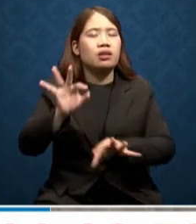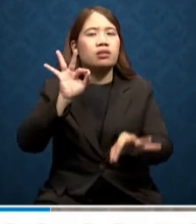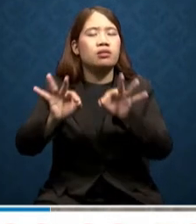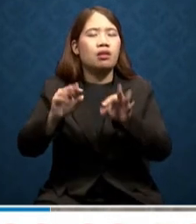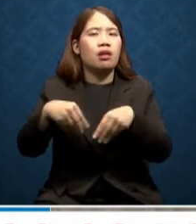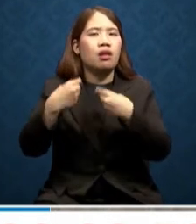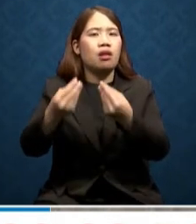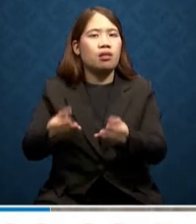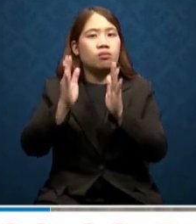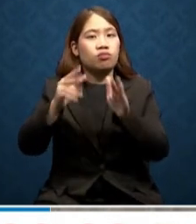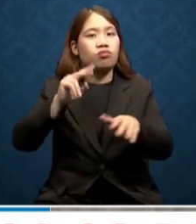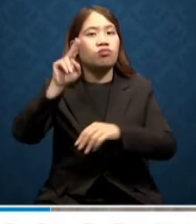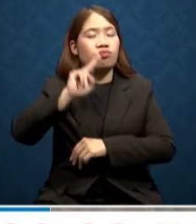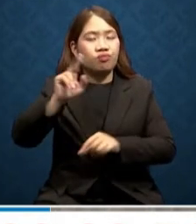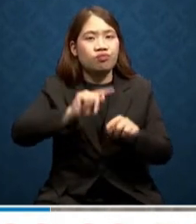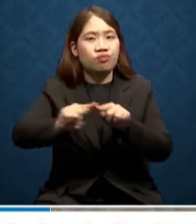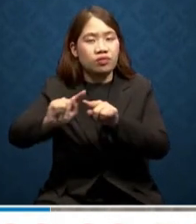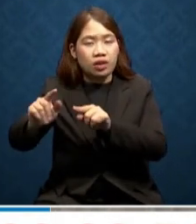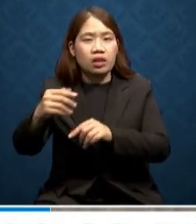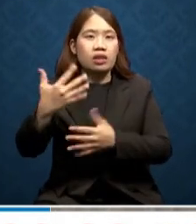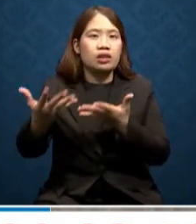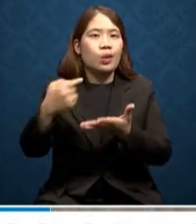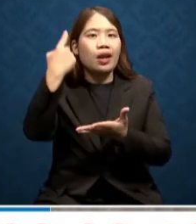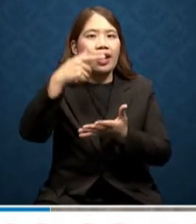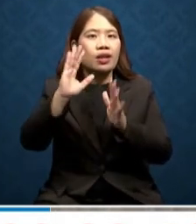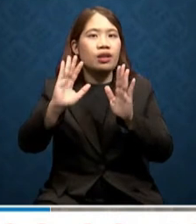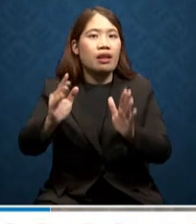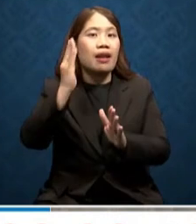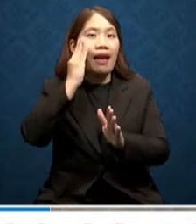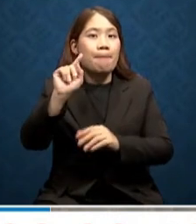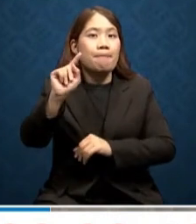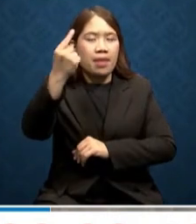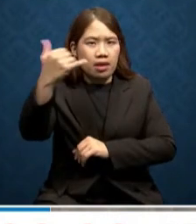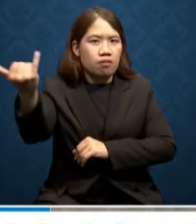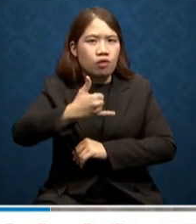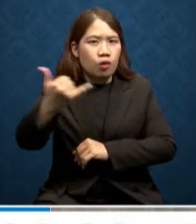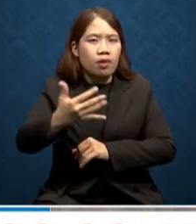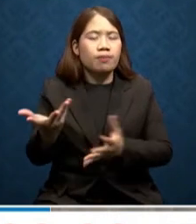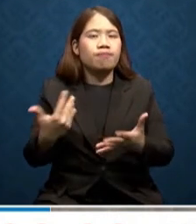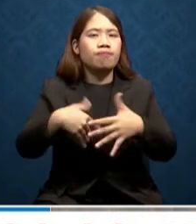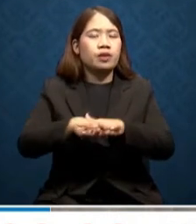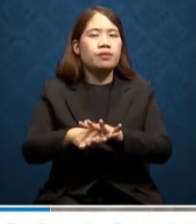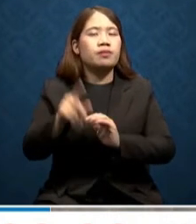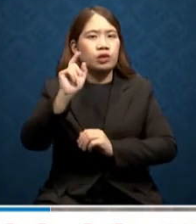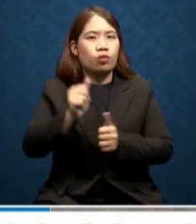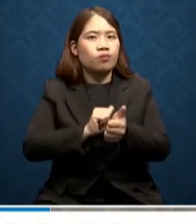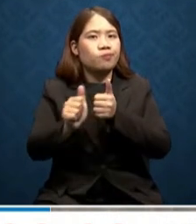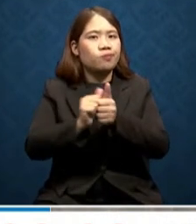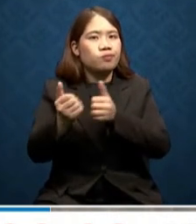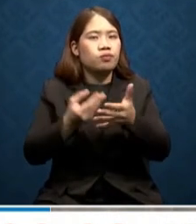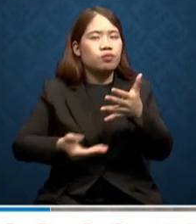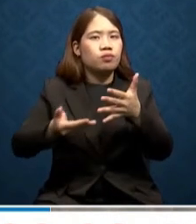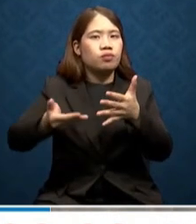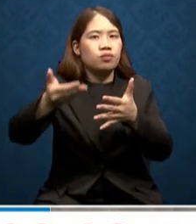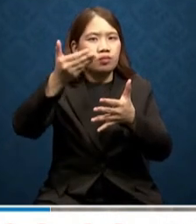ผู้บริโภคแล้วก็ให้ผู้ประกอบการรายใหม่เพิ่มขึ้นนะฮะแล้วก็ 7นะฮะส่งเสริมและยกระดับการแข่งขันของบริษัท